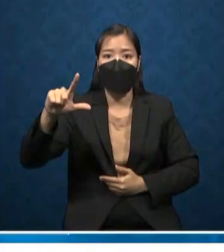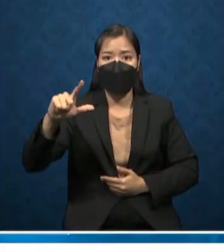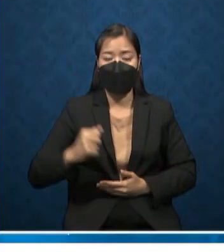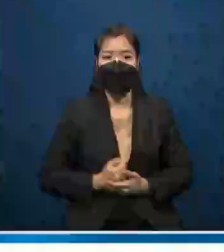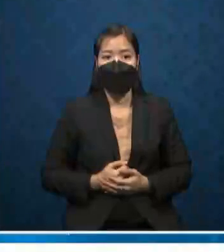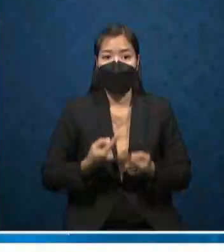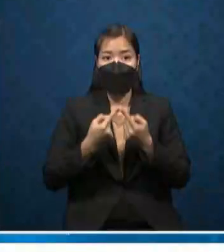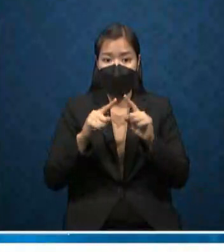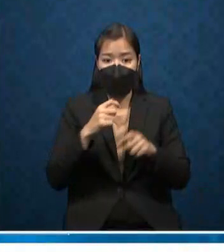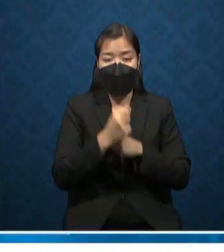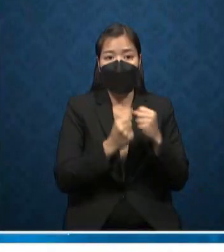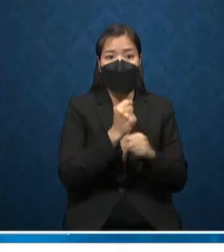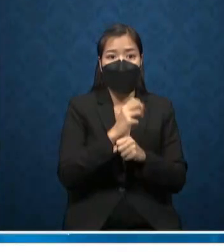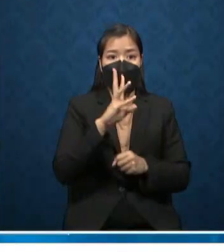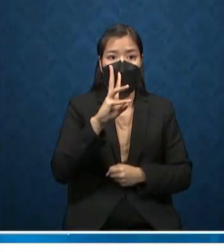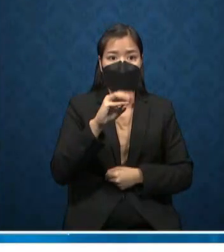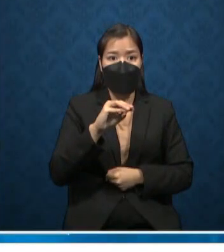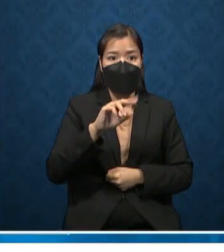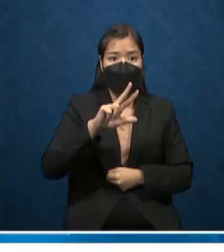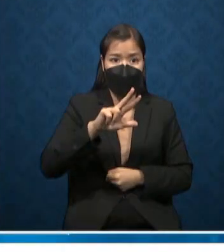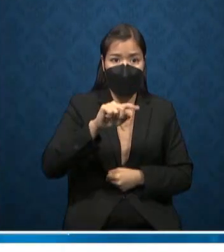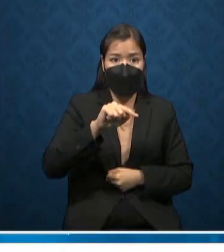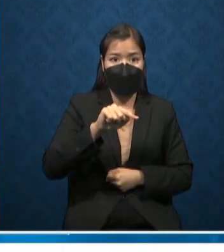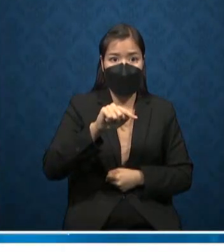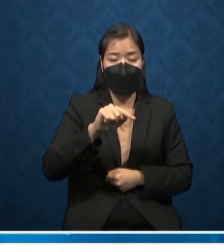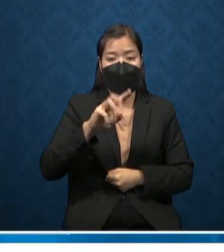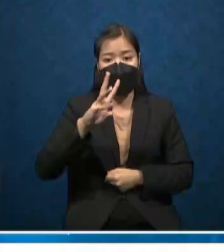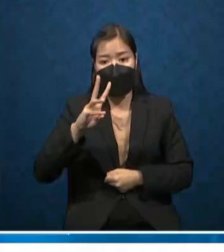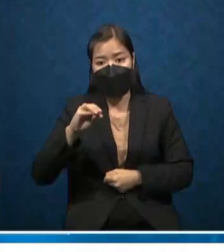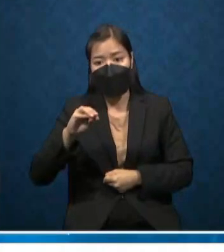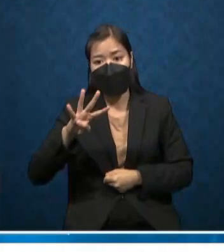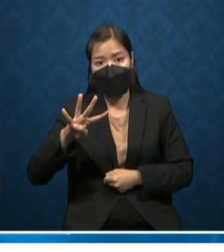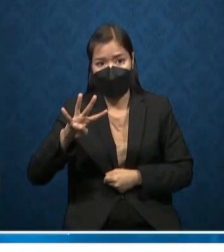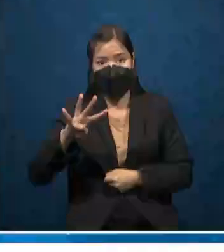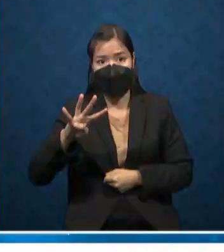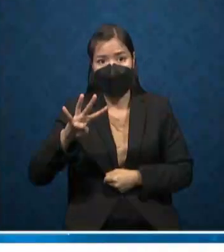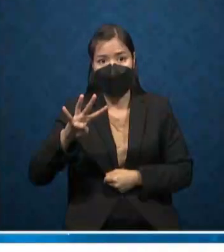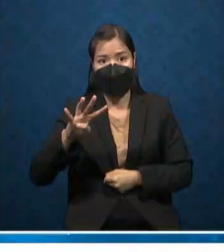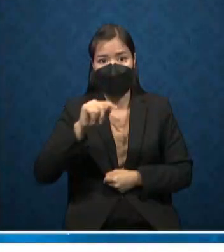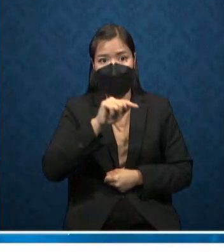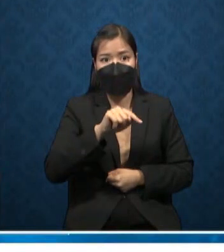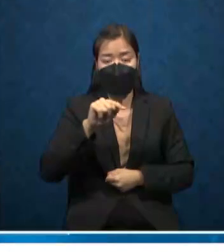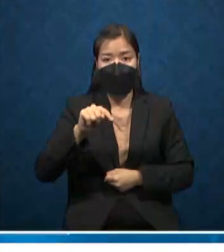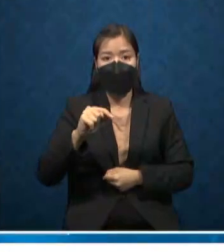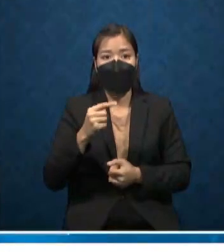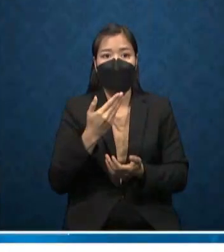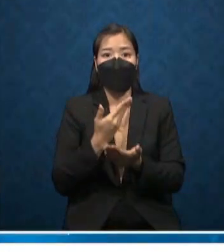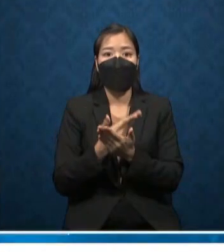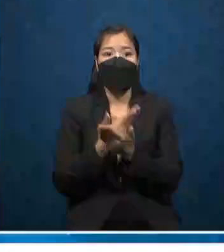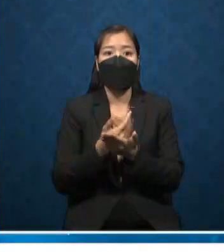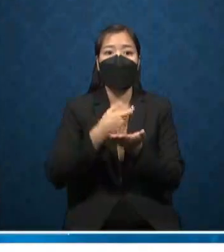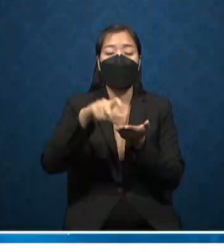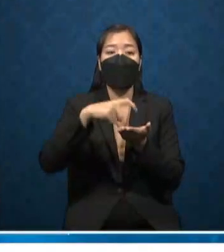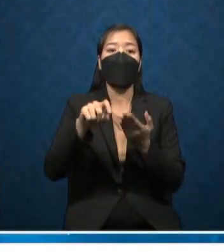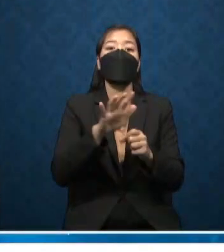ปี63ในปีงบประมาณ2563และ2564เนี่ยมีใช้เพียงพอนะครับไม่มีการ